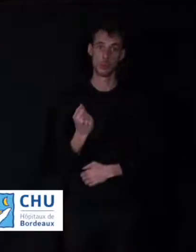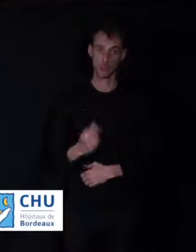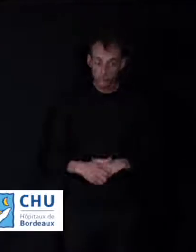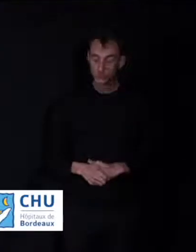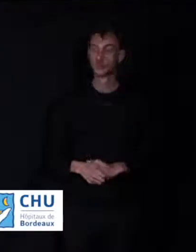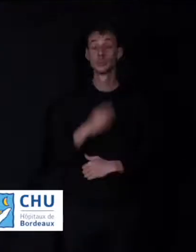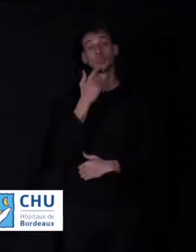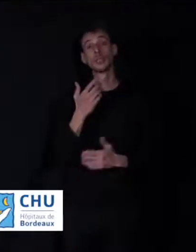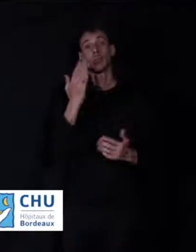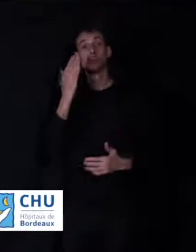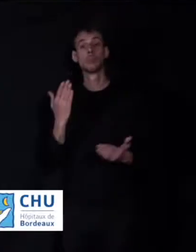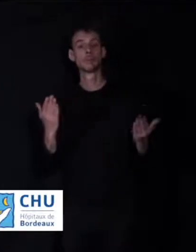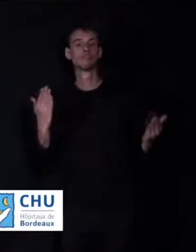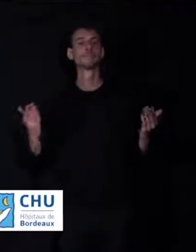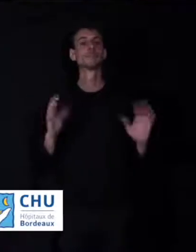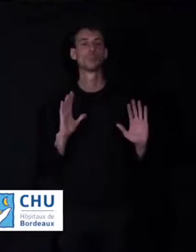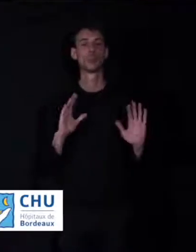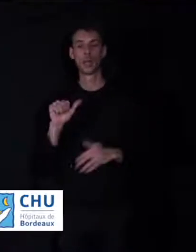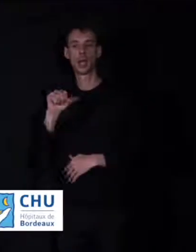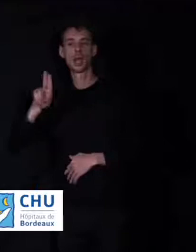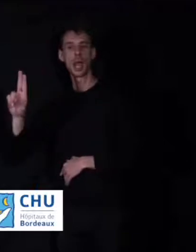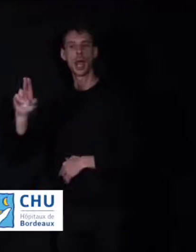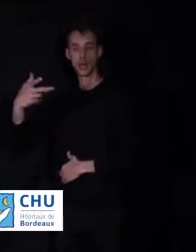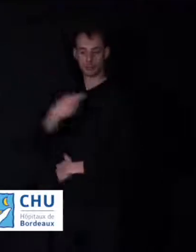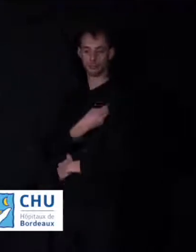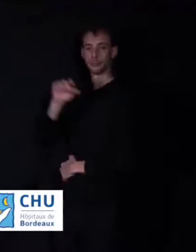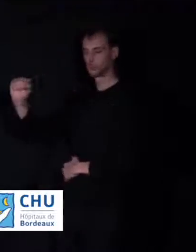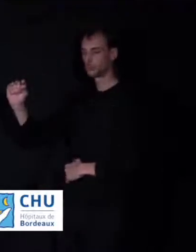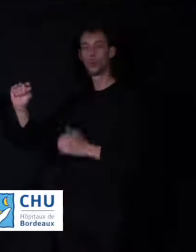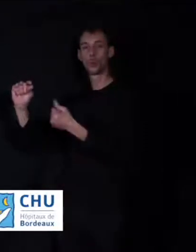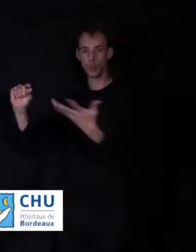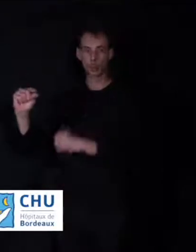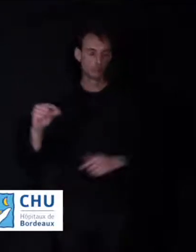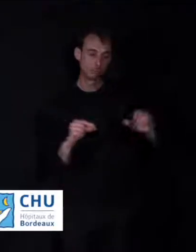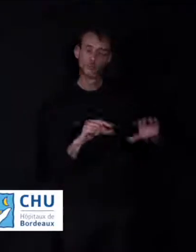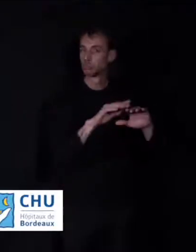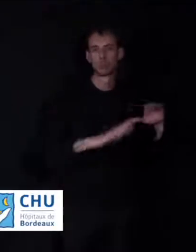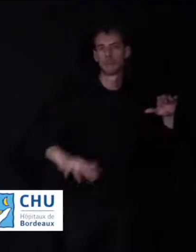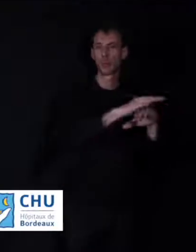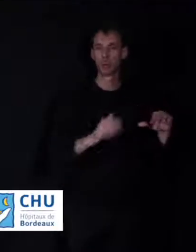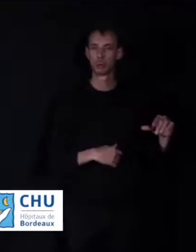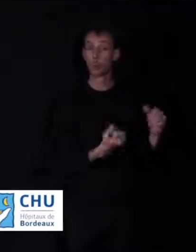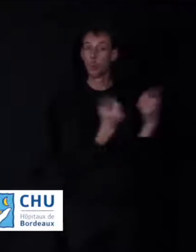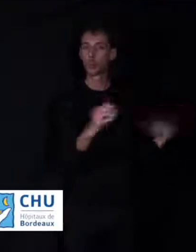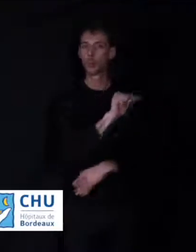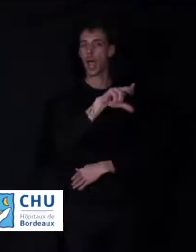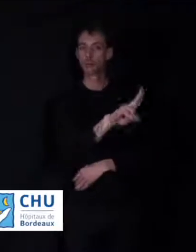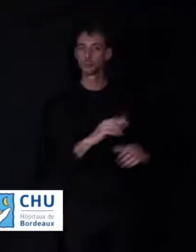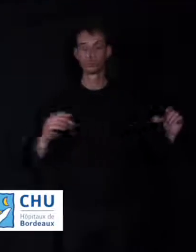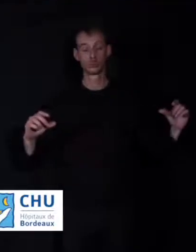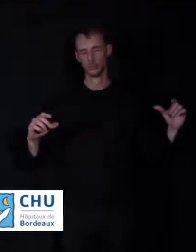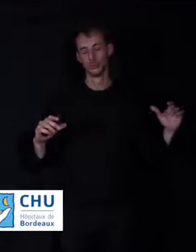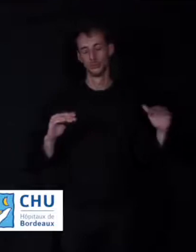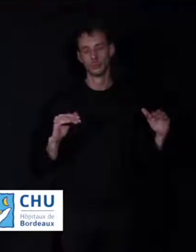rapport à l'aluminium de l'environnement, on voit que le rapport est quand même assez différent.